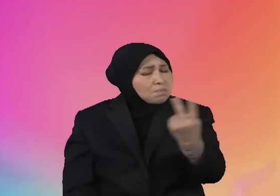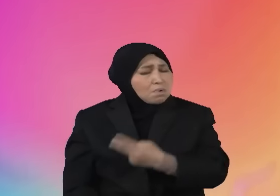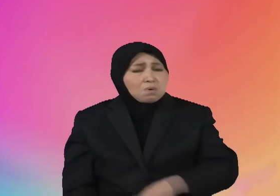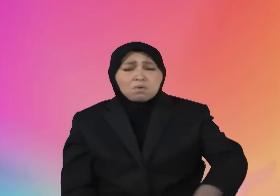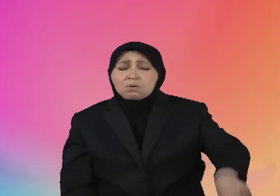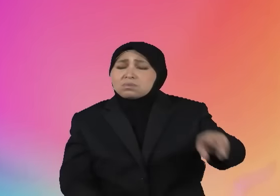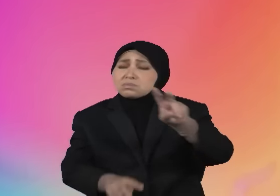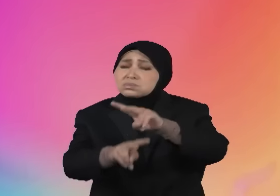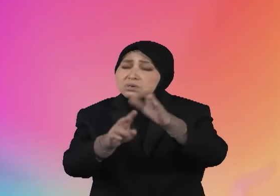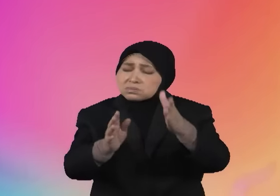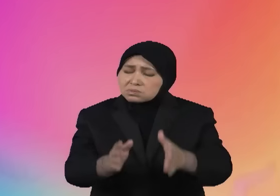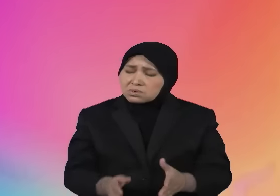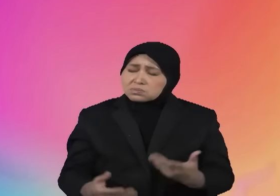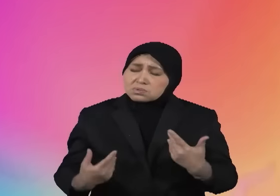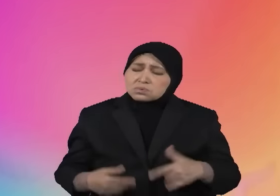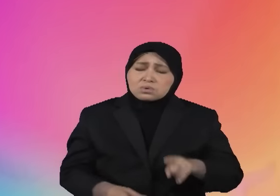أنهما